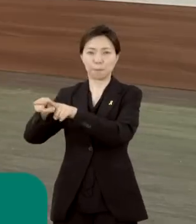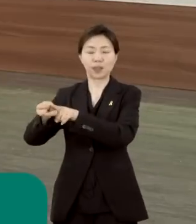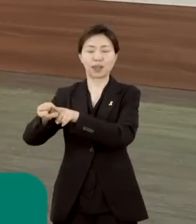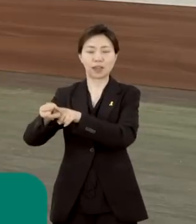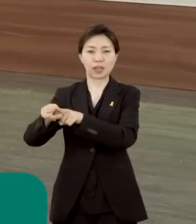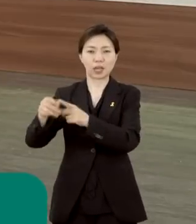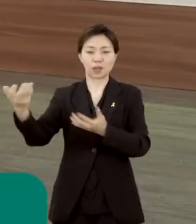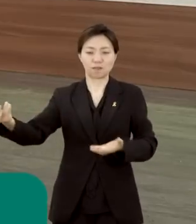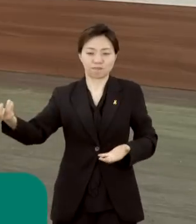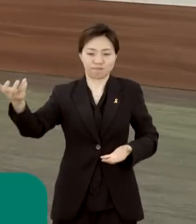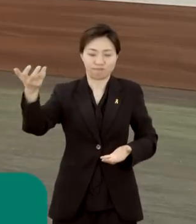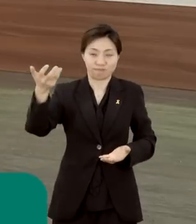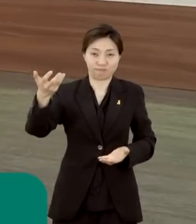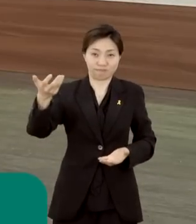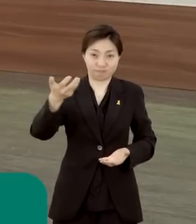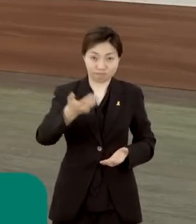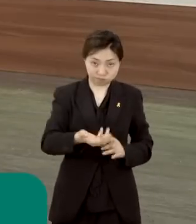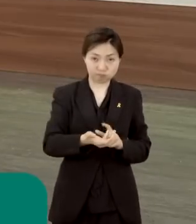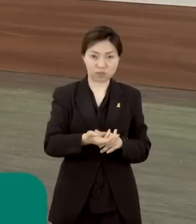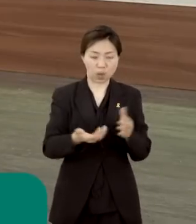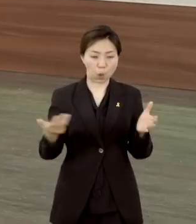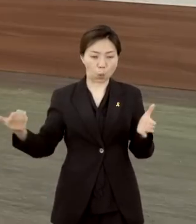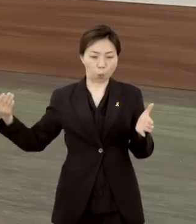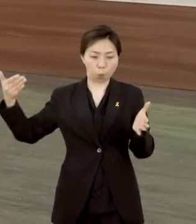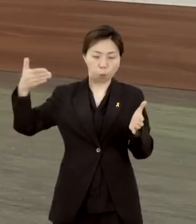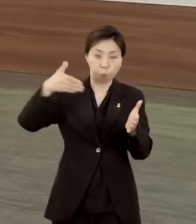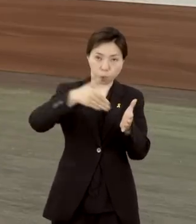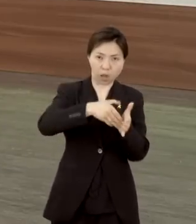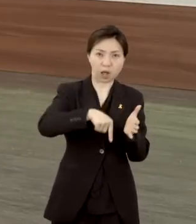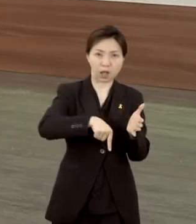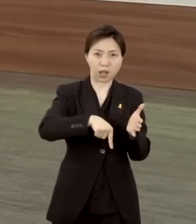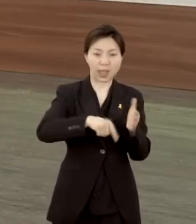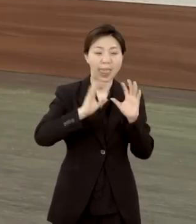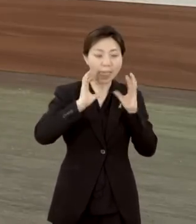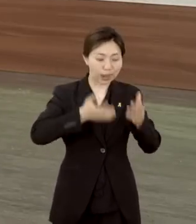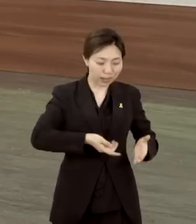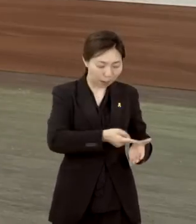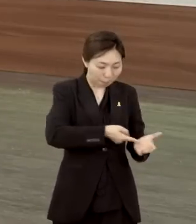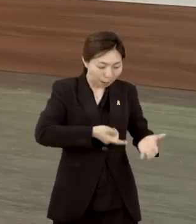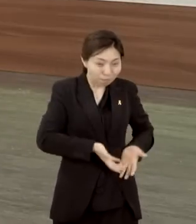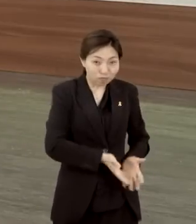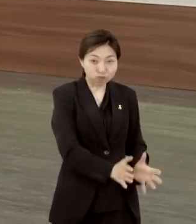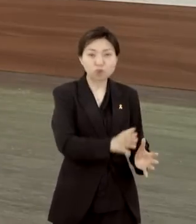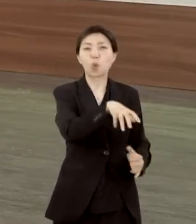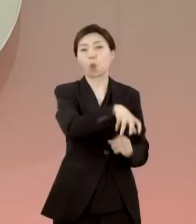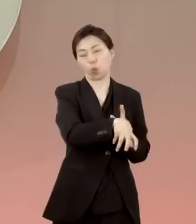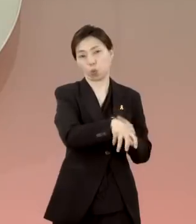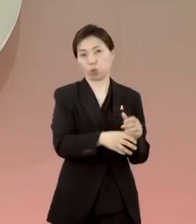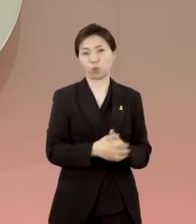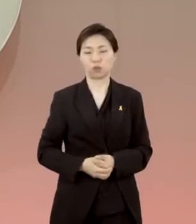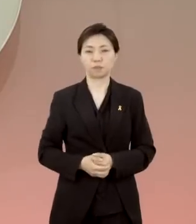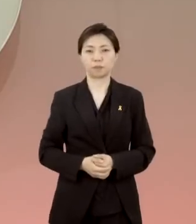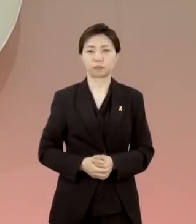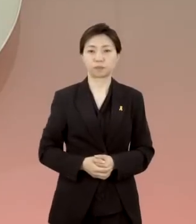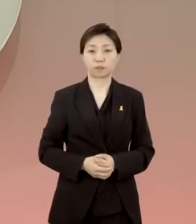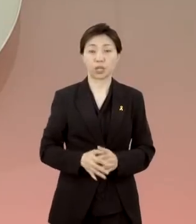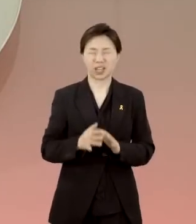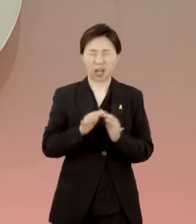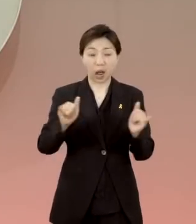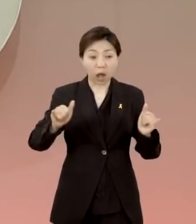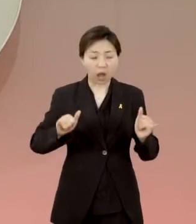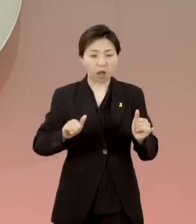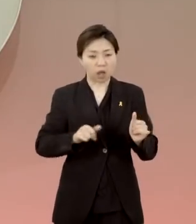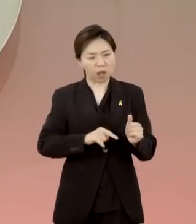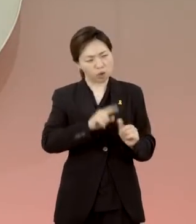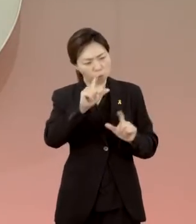제자들이 함께 그 장소에 이제 당도하게 됩니다 수많은 사람